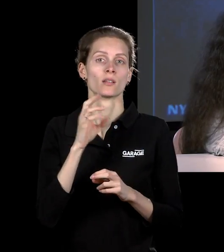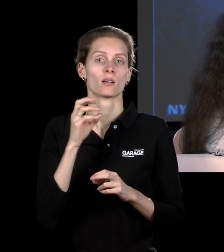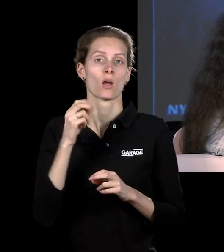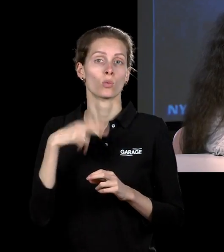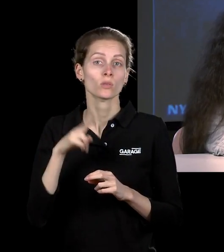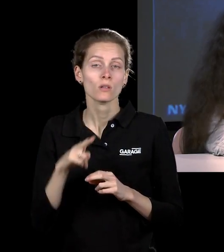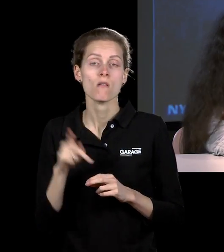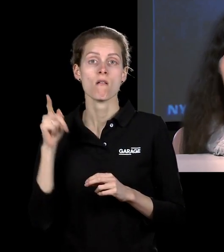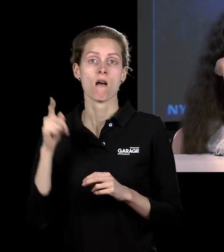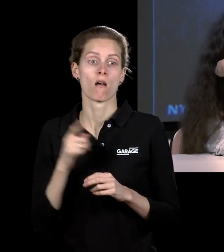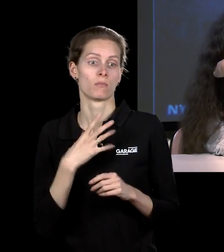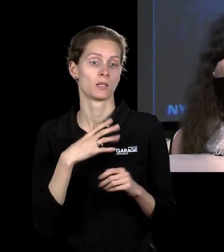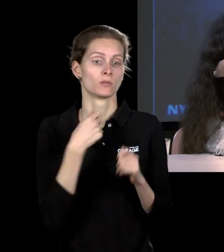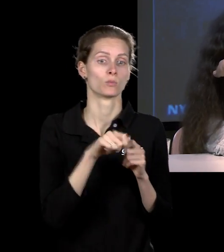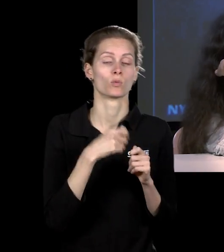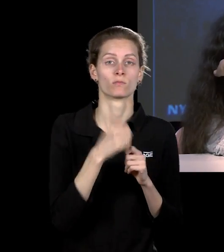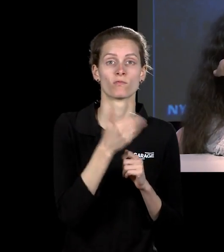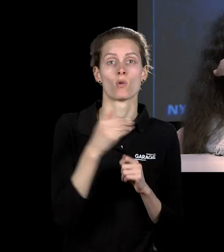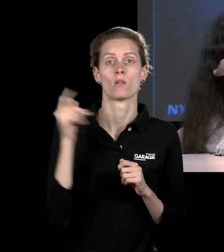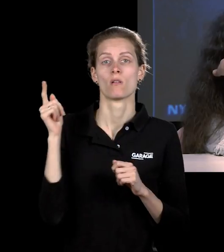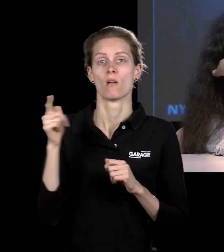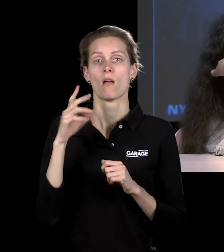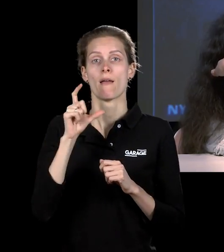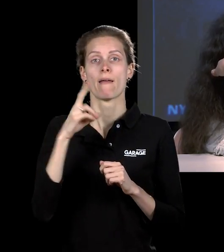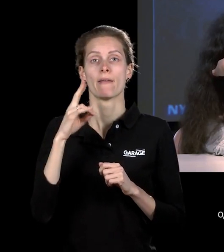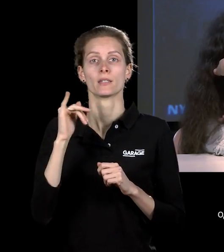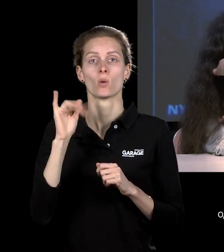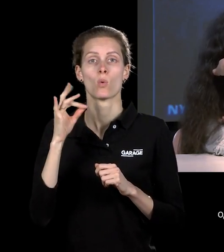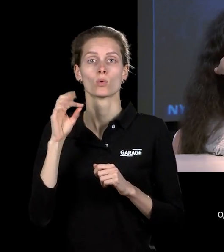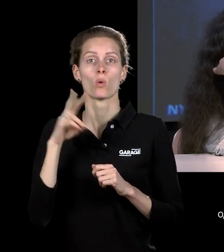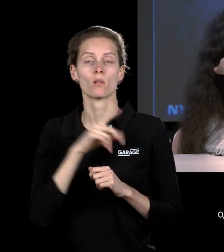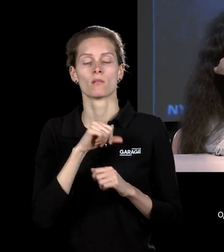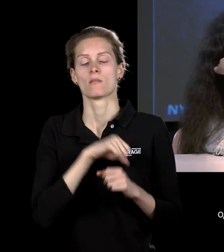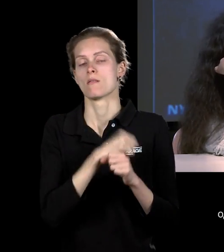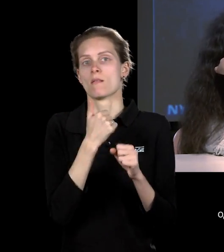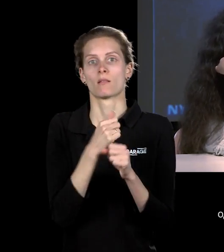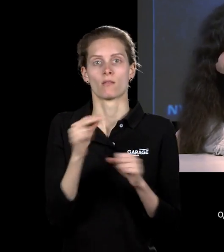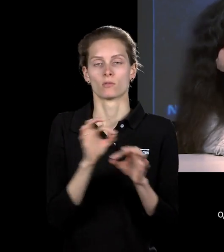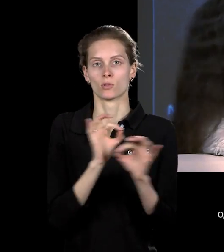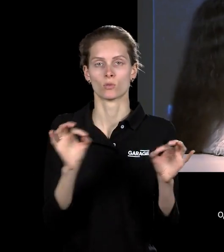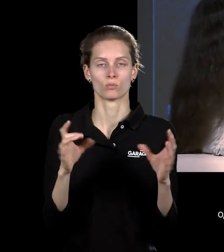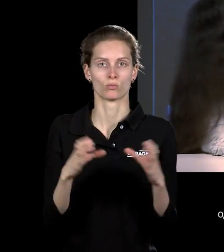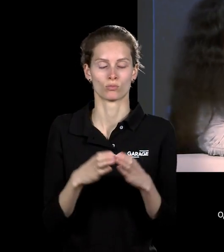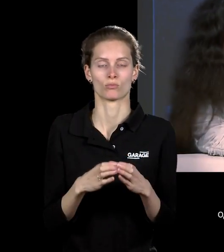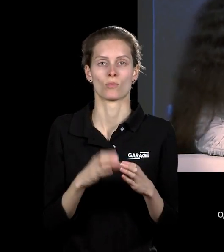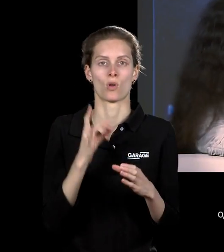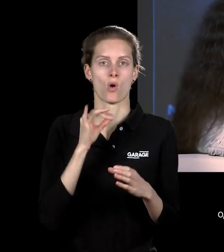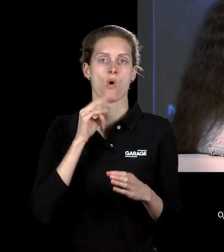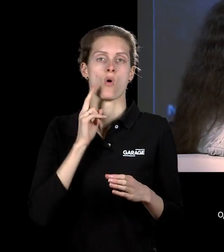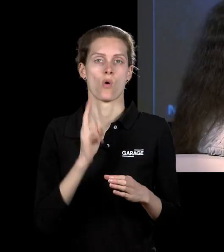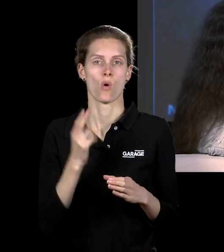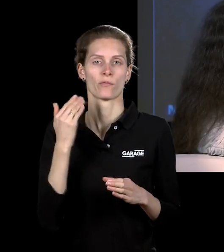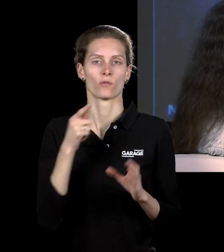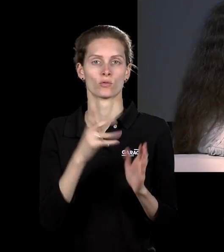Орхол и стал, в общем, одной из главных американских рок-групп 60-х годов. Ну и, наверное, вообще одной из главных рок-групп в истории